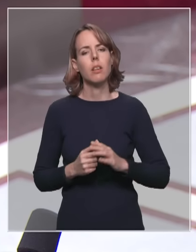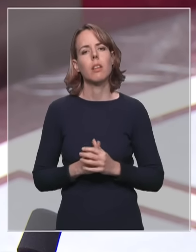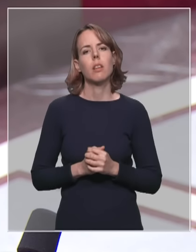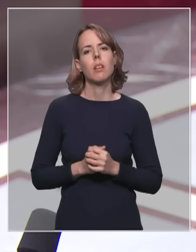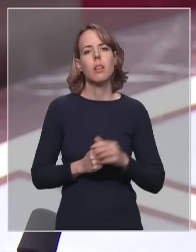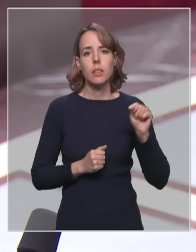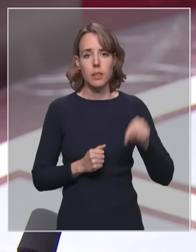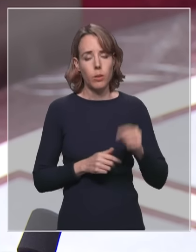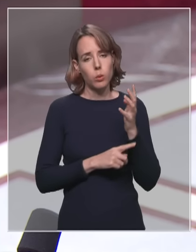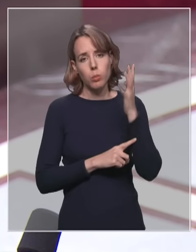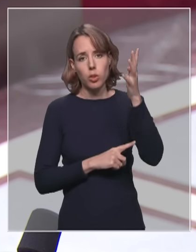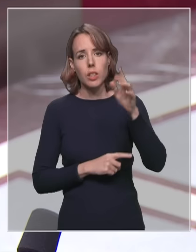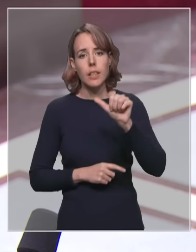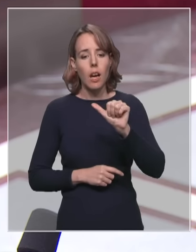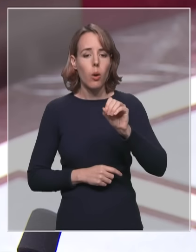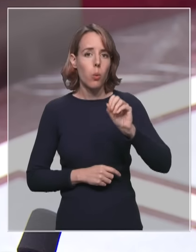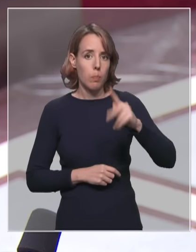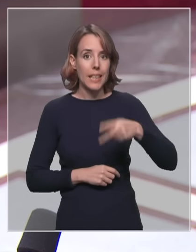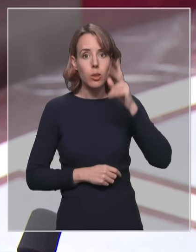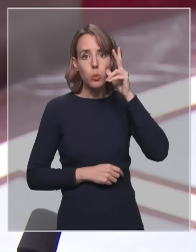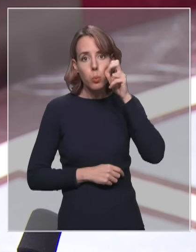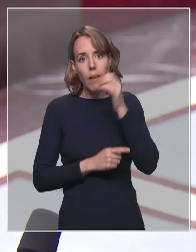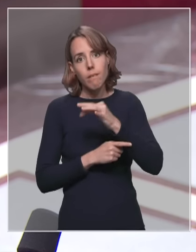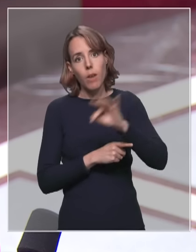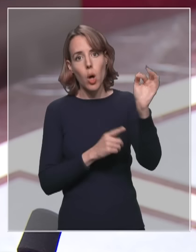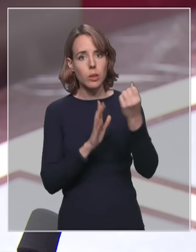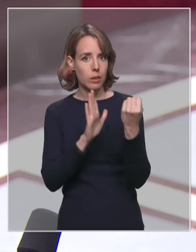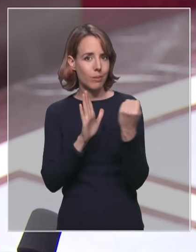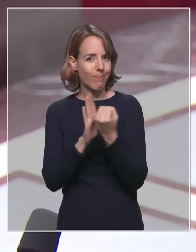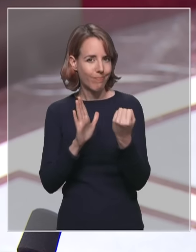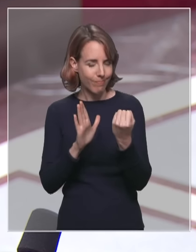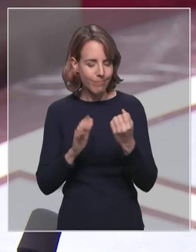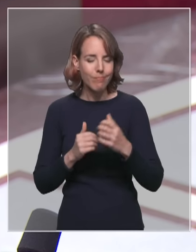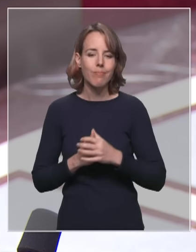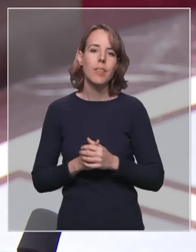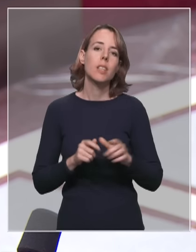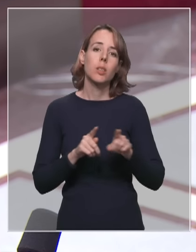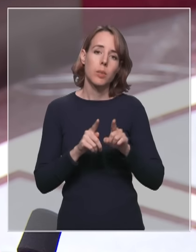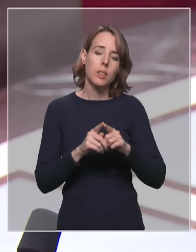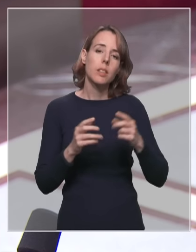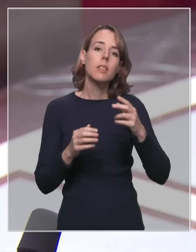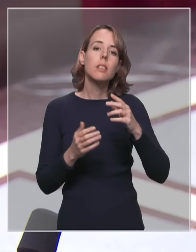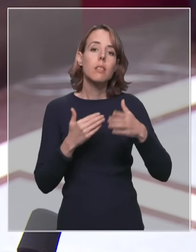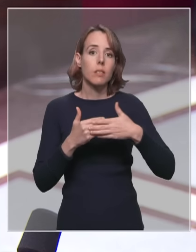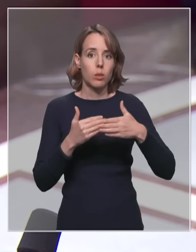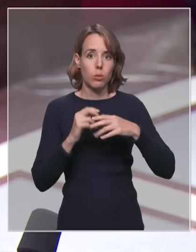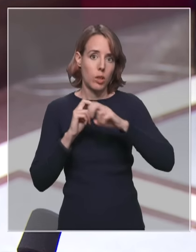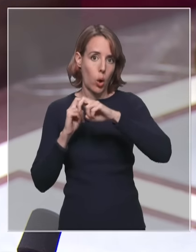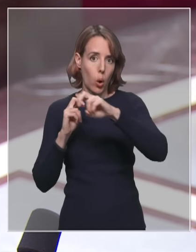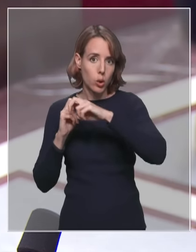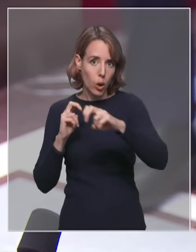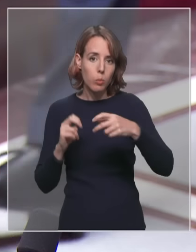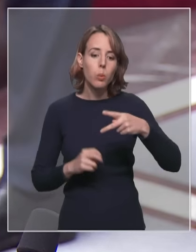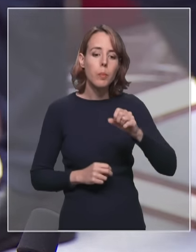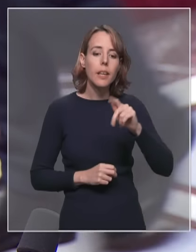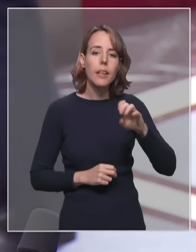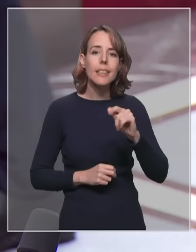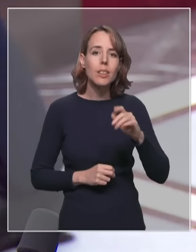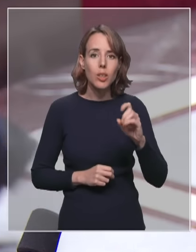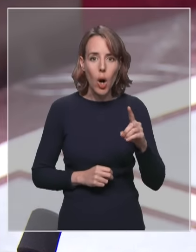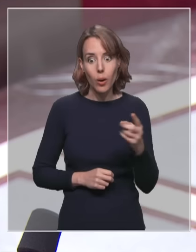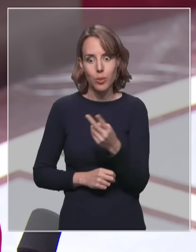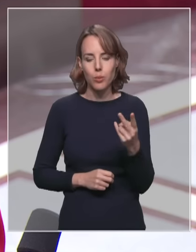projet d'AOP Noix de France. À la fois la noix du Périgord et la noix de Grenoble, je n'arbitrerai pas entre les deux, elles